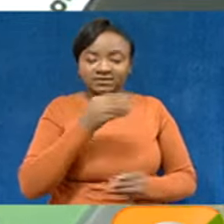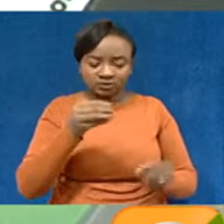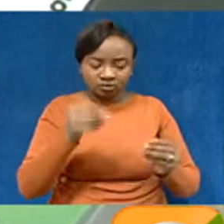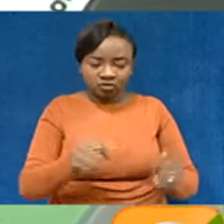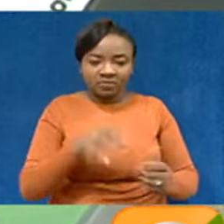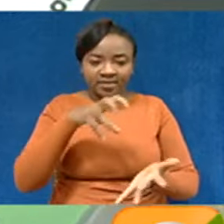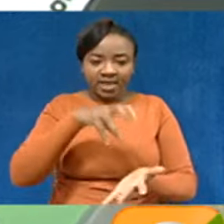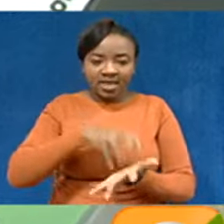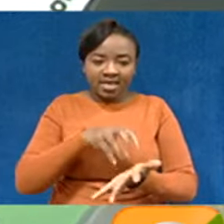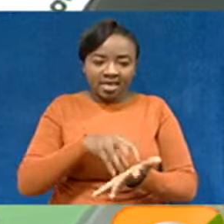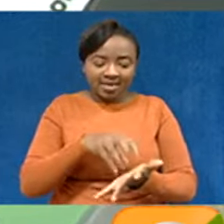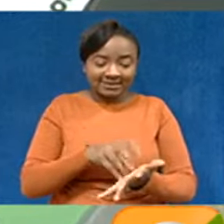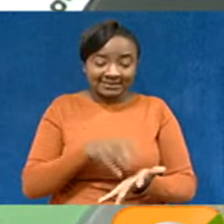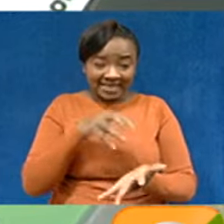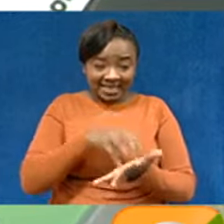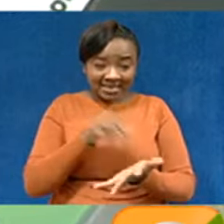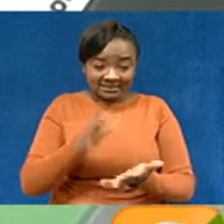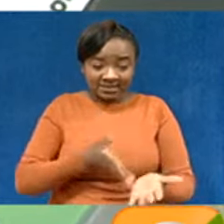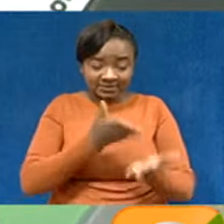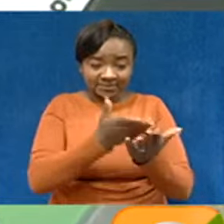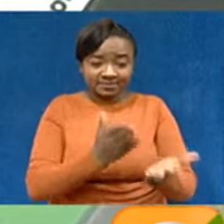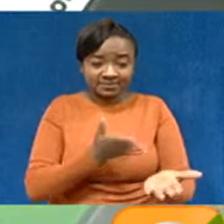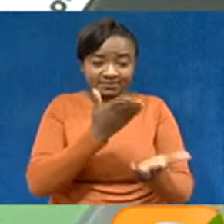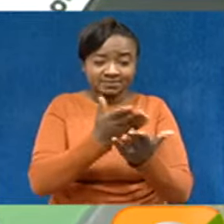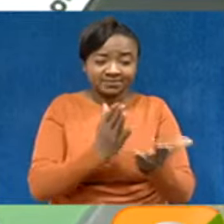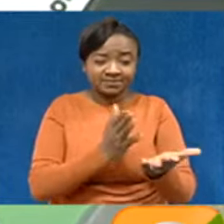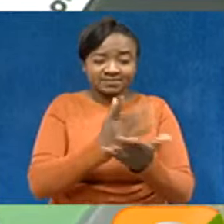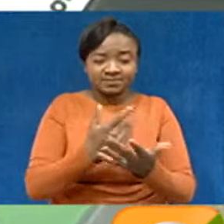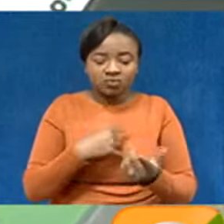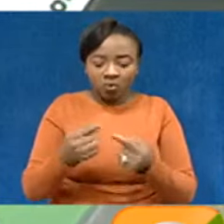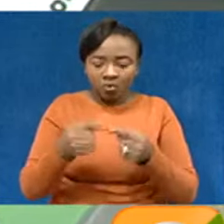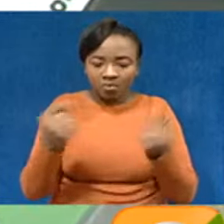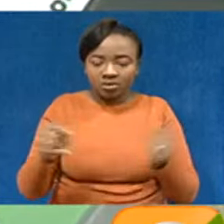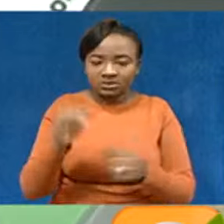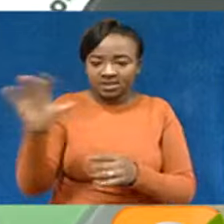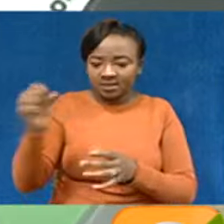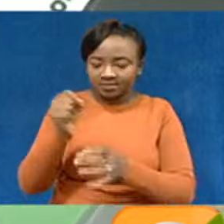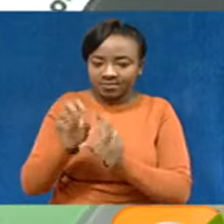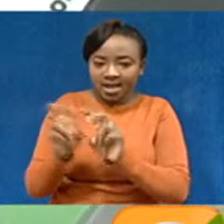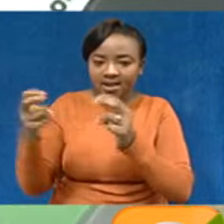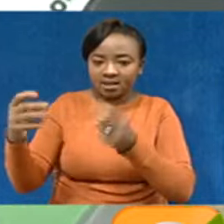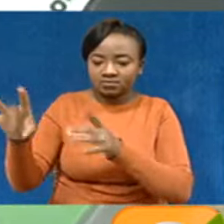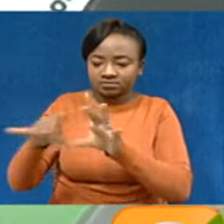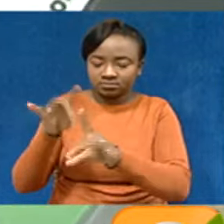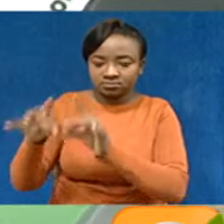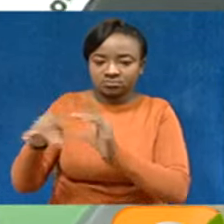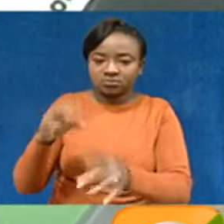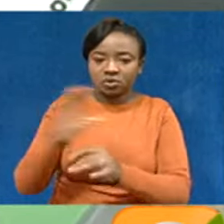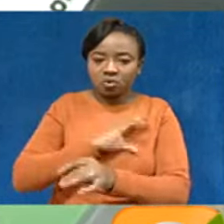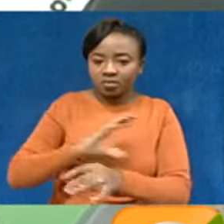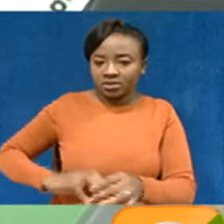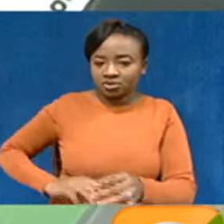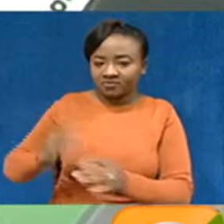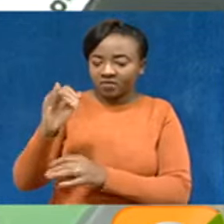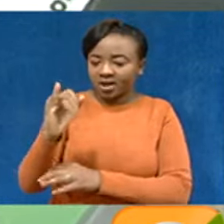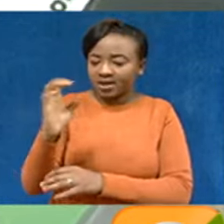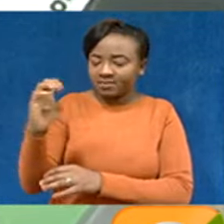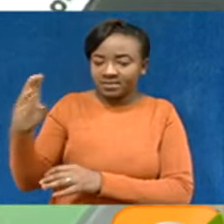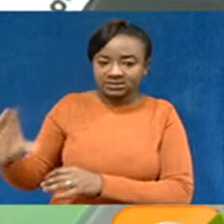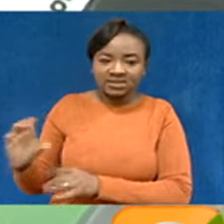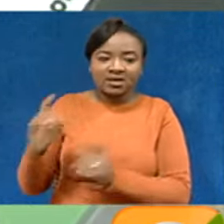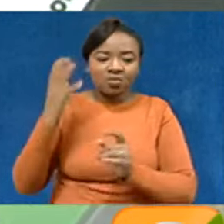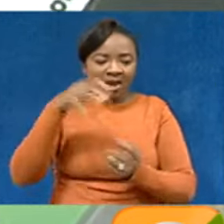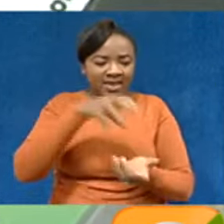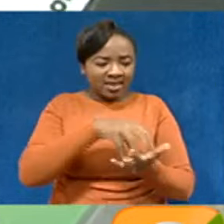zilizowasilishwa kupinga kuundwa upya kwa Tume ya Uchaguzi IEBC. Wetangula anasema kuwa kesi nyingi zilizowasilishwa mahakamani